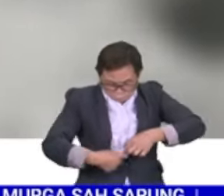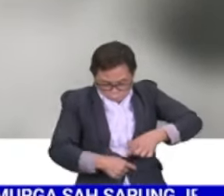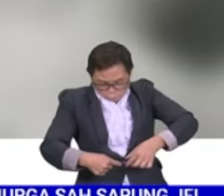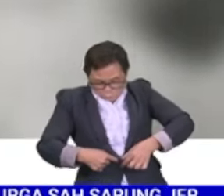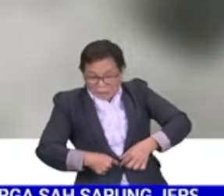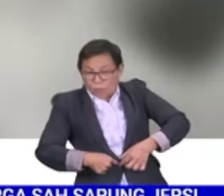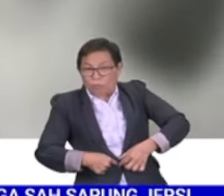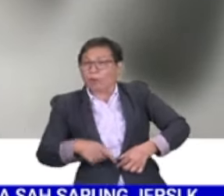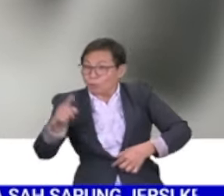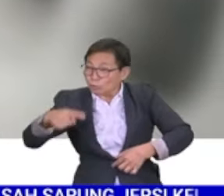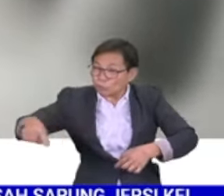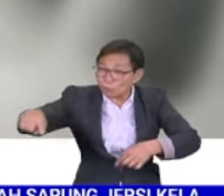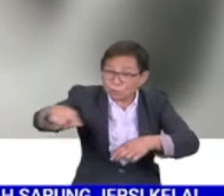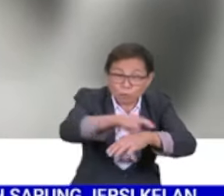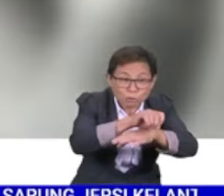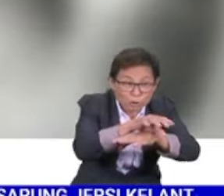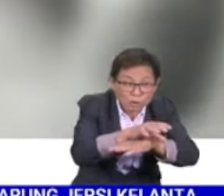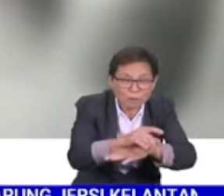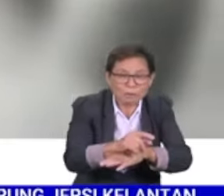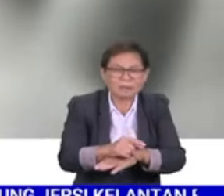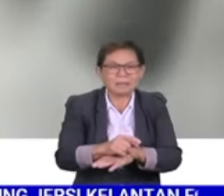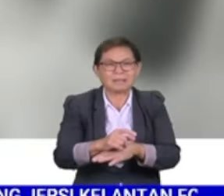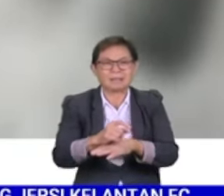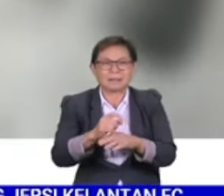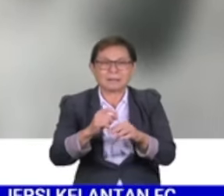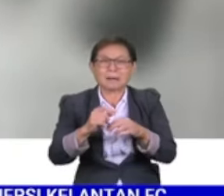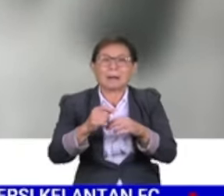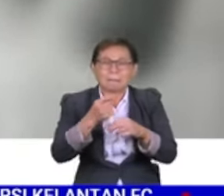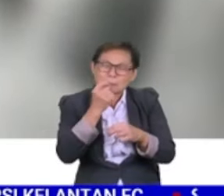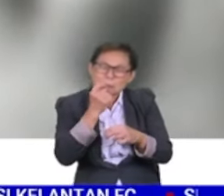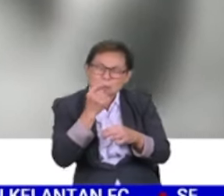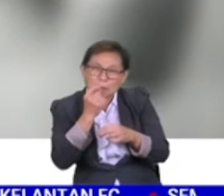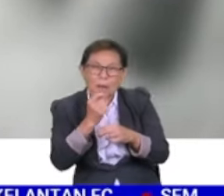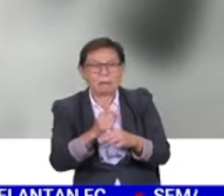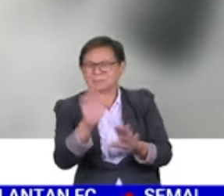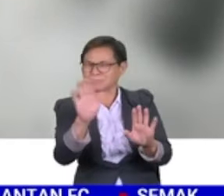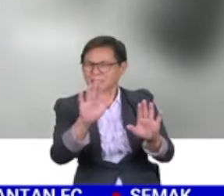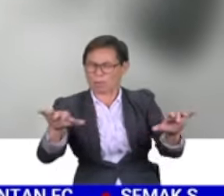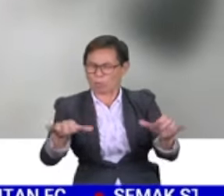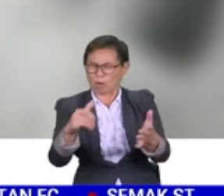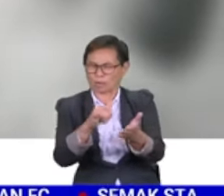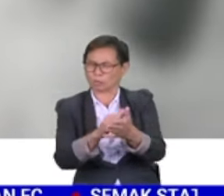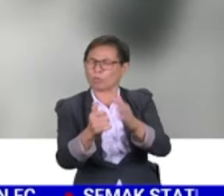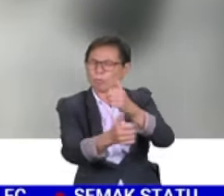ramai juga dinasihatkan supaya membuang tabiat membahayakan itu.